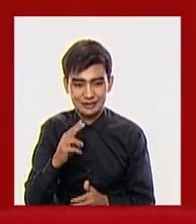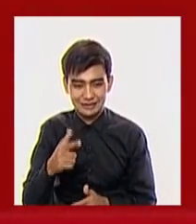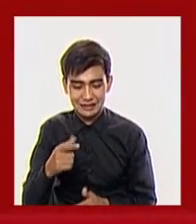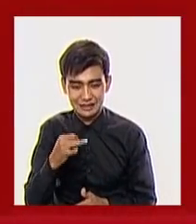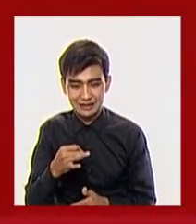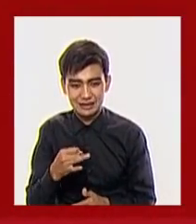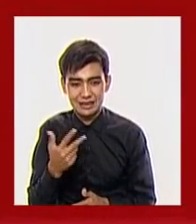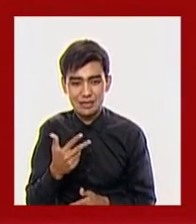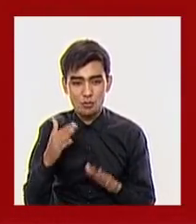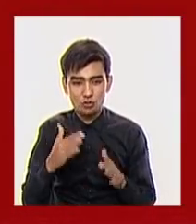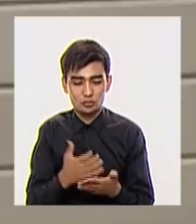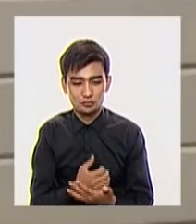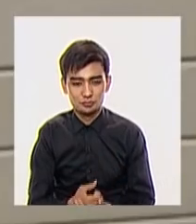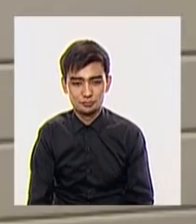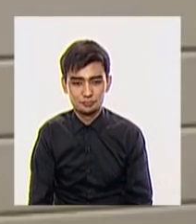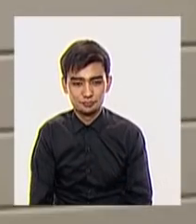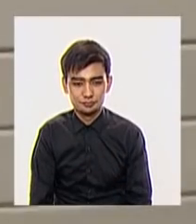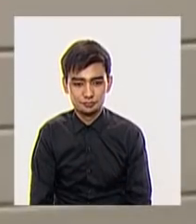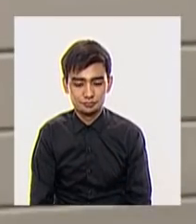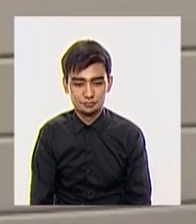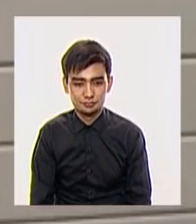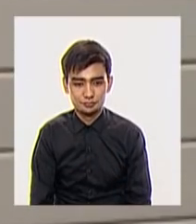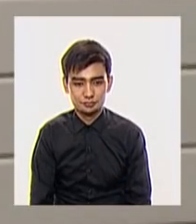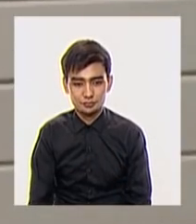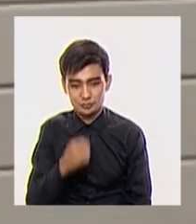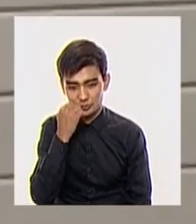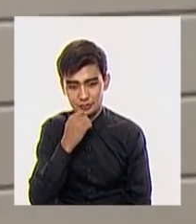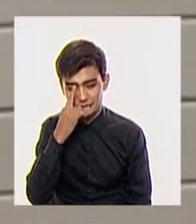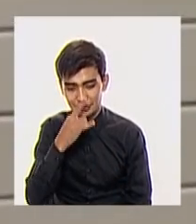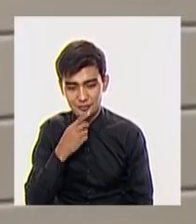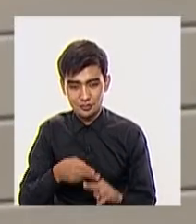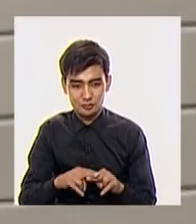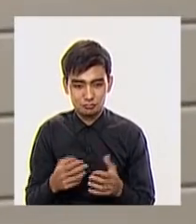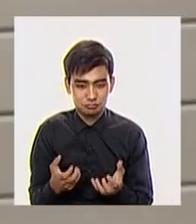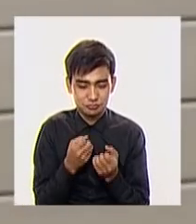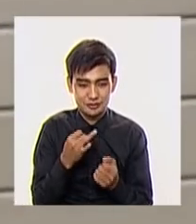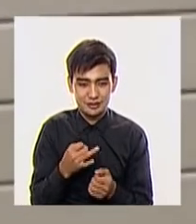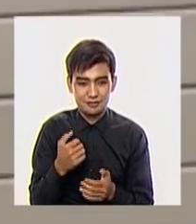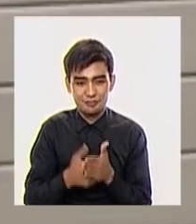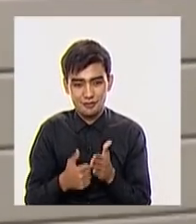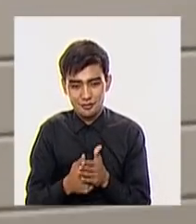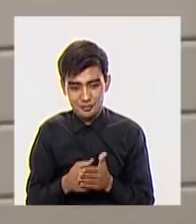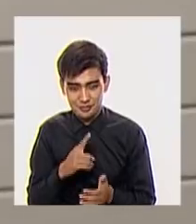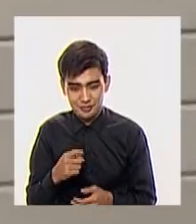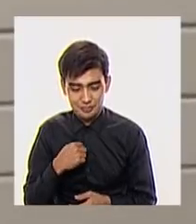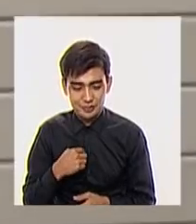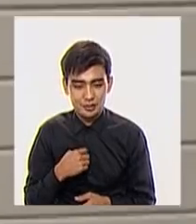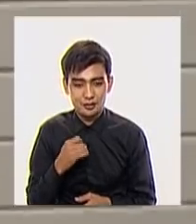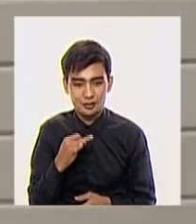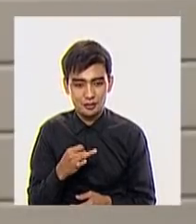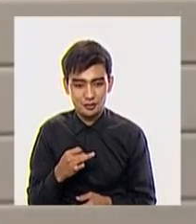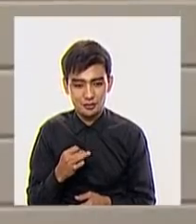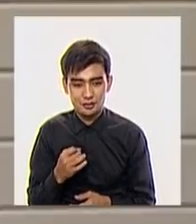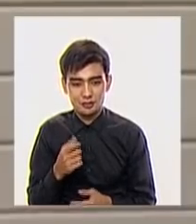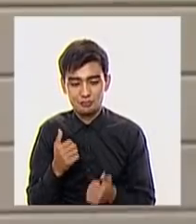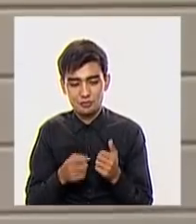и занять 3-е место. Спасибо, Казахстан, за такую огромную поддержку, за то, что болели за меня. Кто